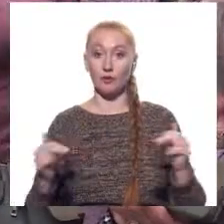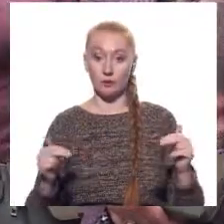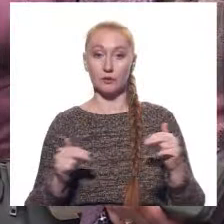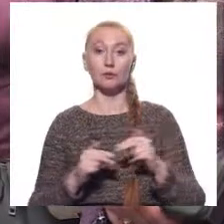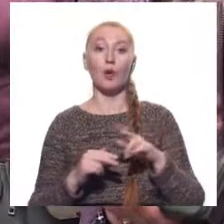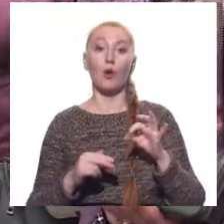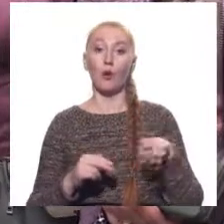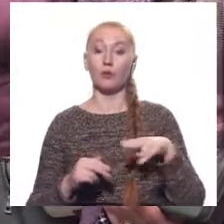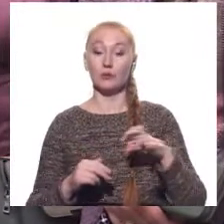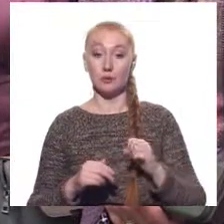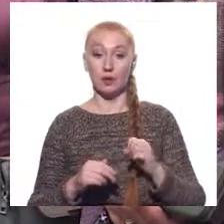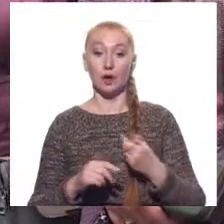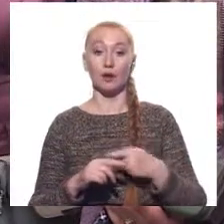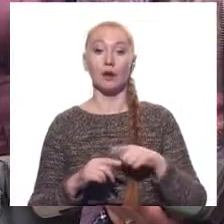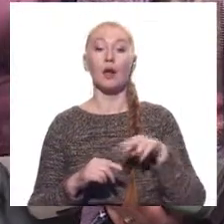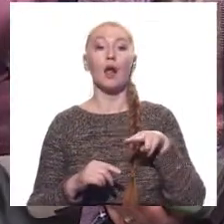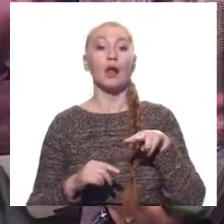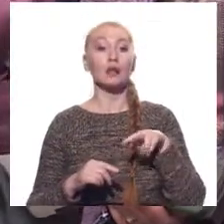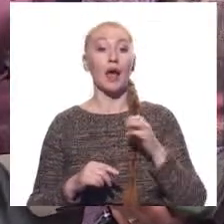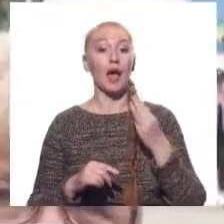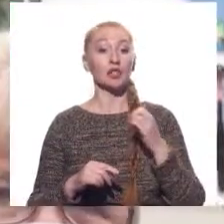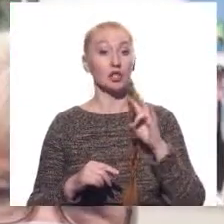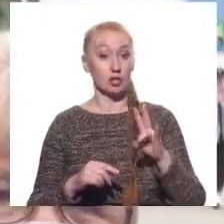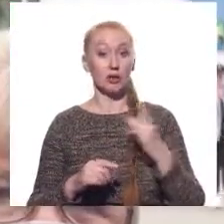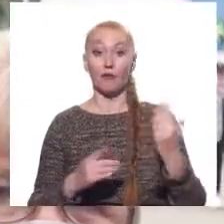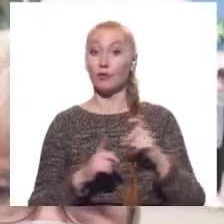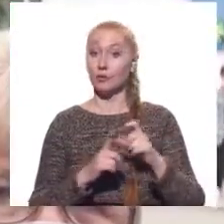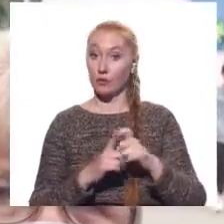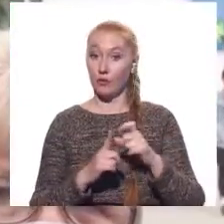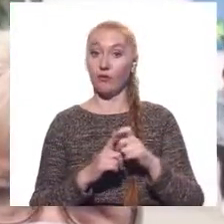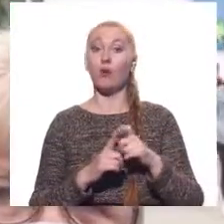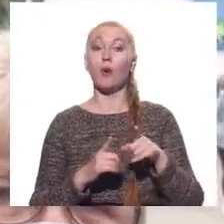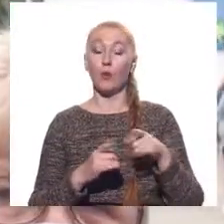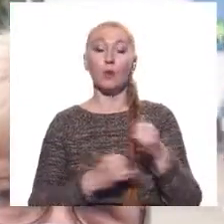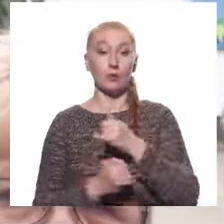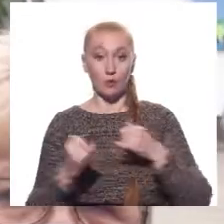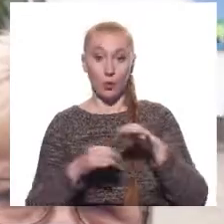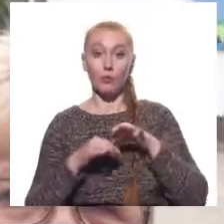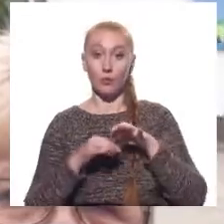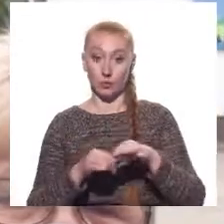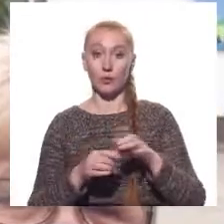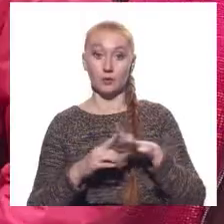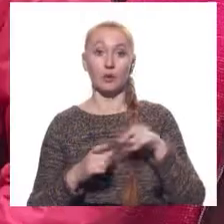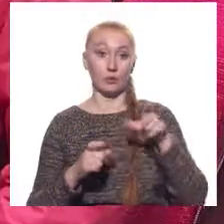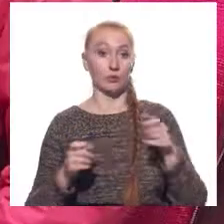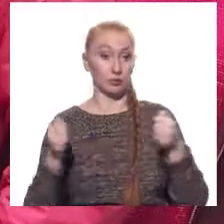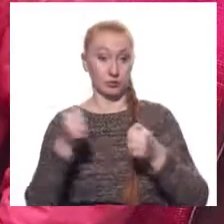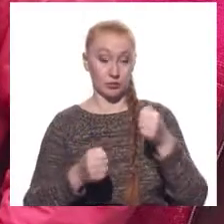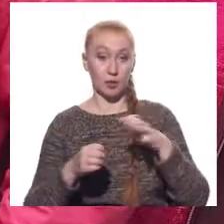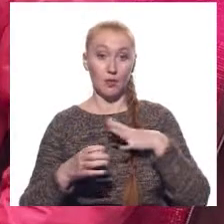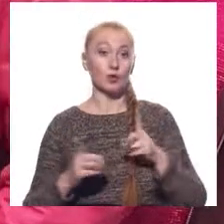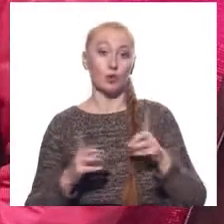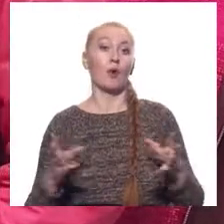Дніпропетровської облдержадміністрації Петро Лашин. За його словами, були проведені обговорення з представниками громад щодо